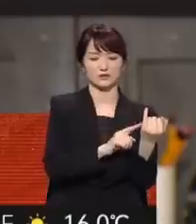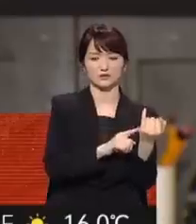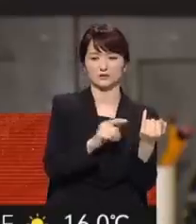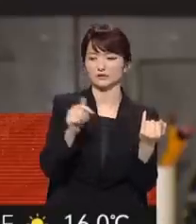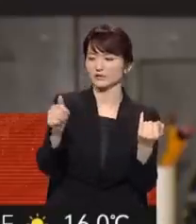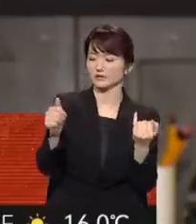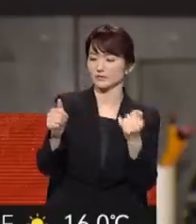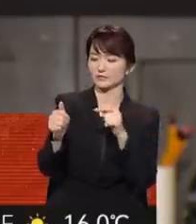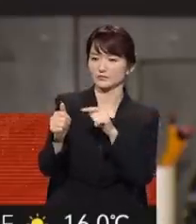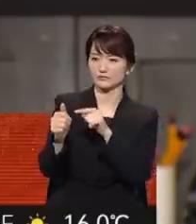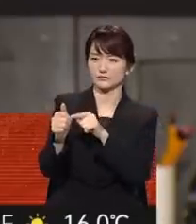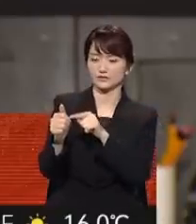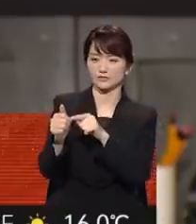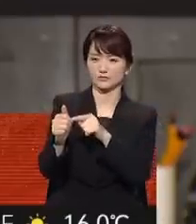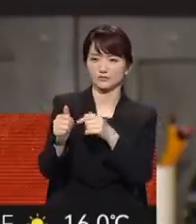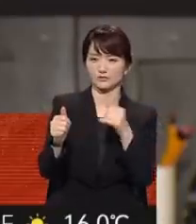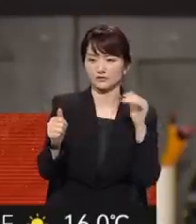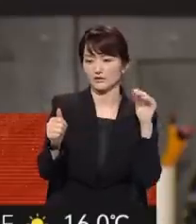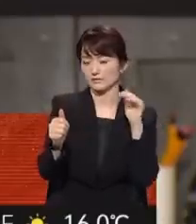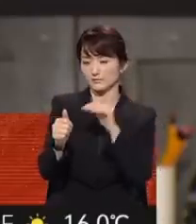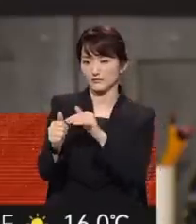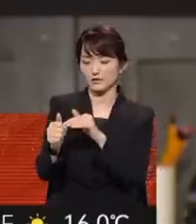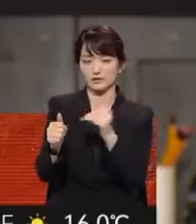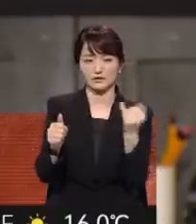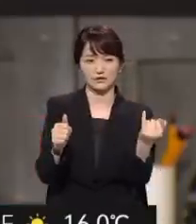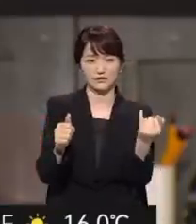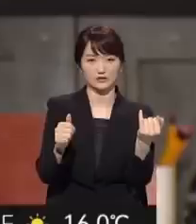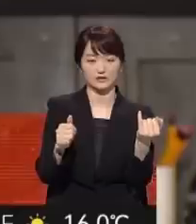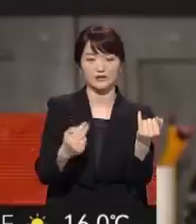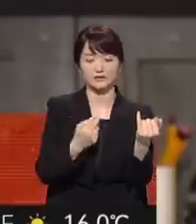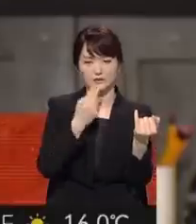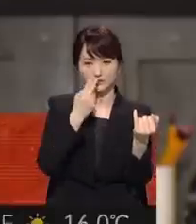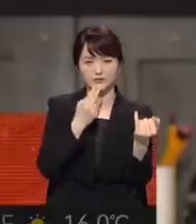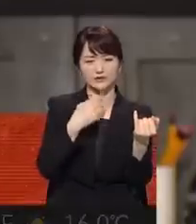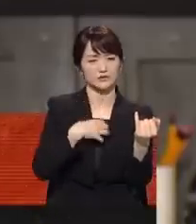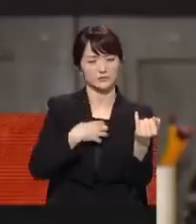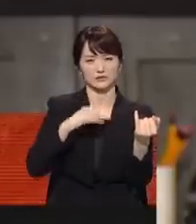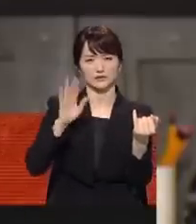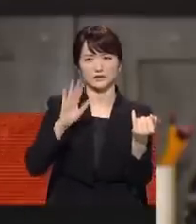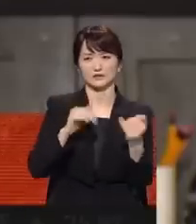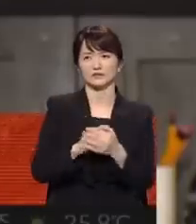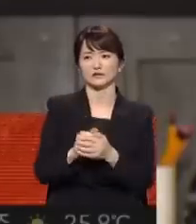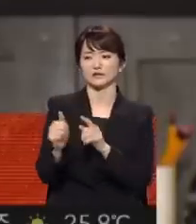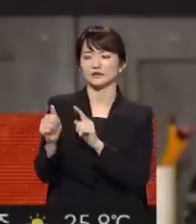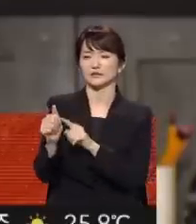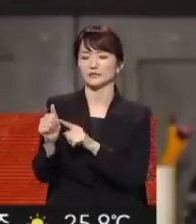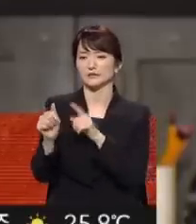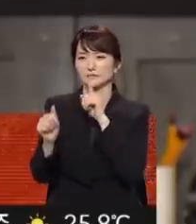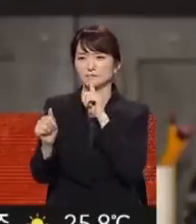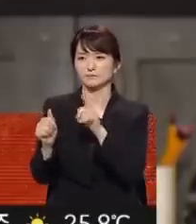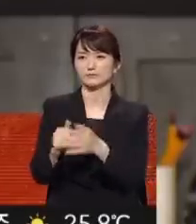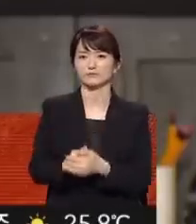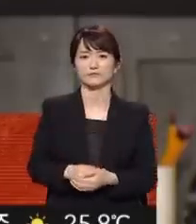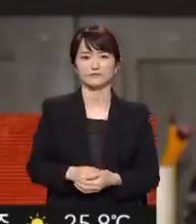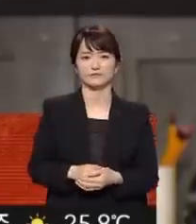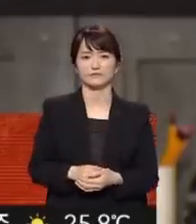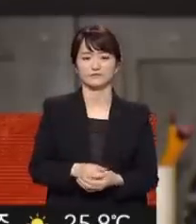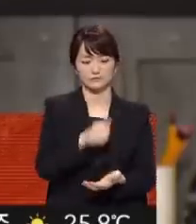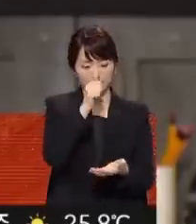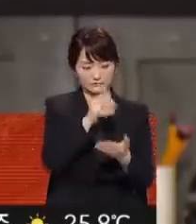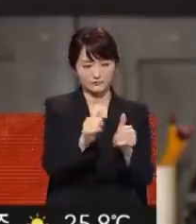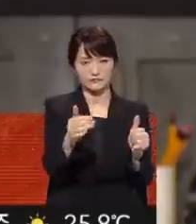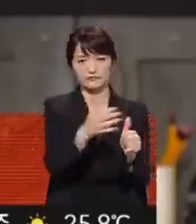그렇게 담당자가 답변했다고 하는데 이건 남성의 주장입니다. 사실상 이 사건에서 그 현행법 체포할 수는 있습니다.